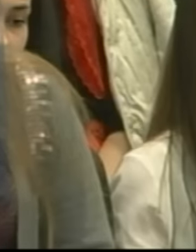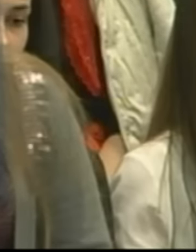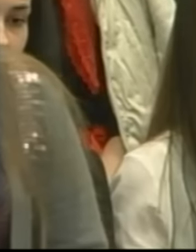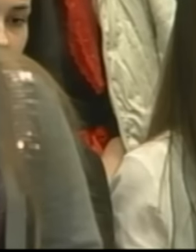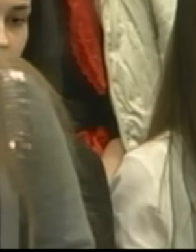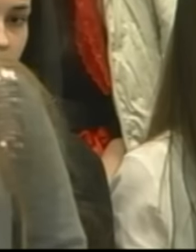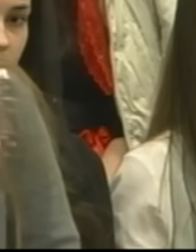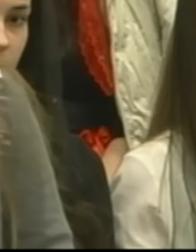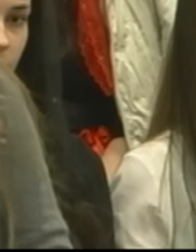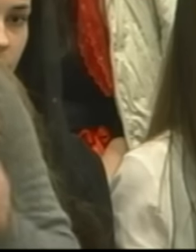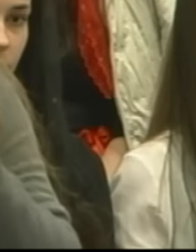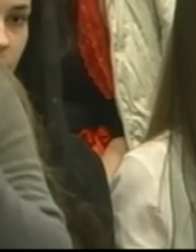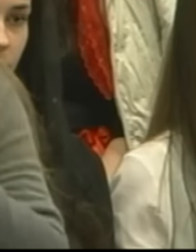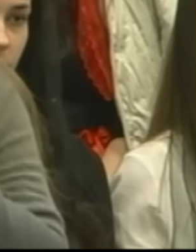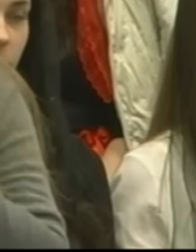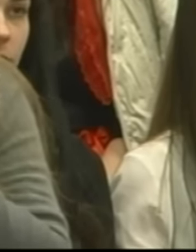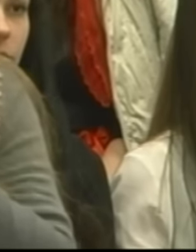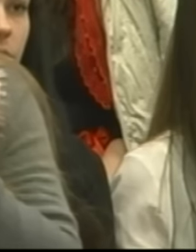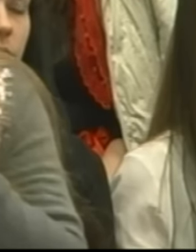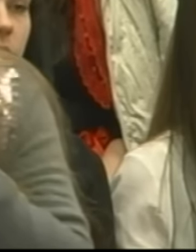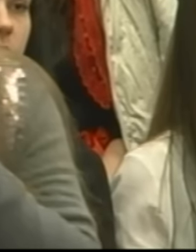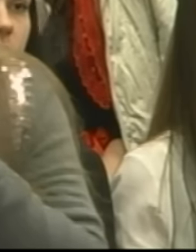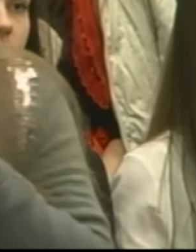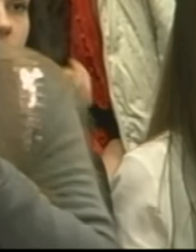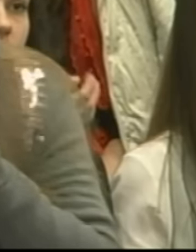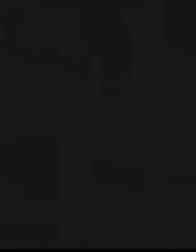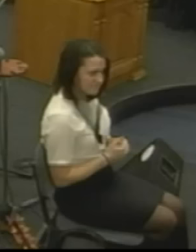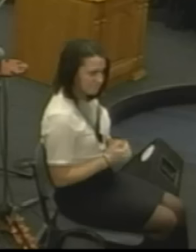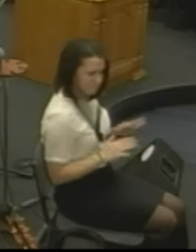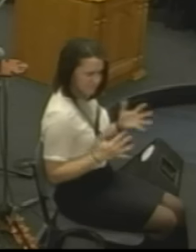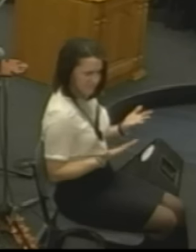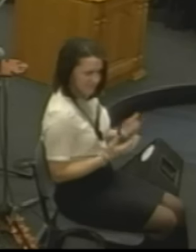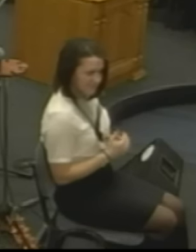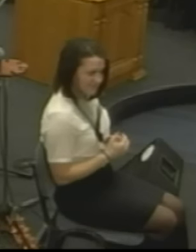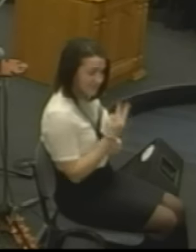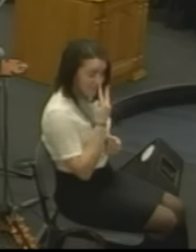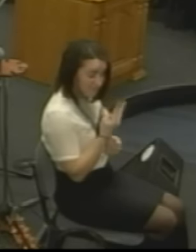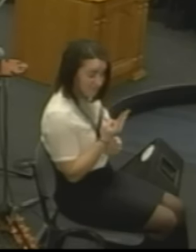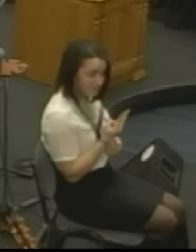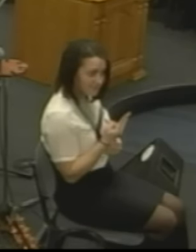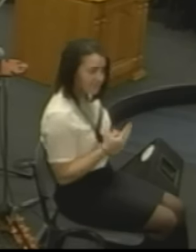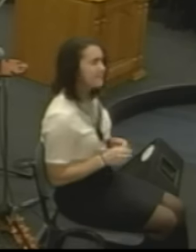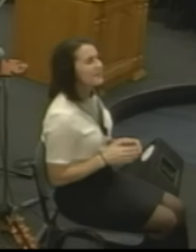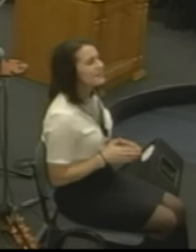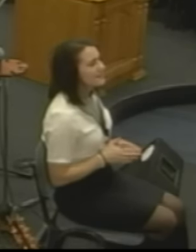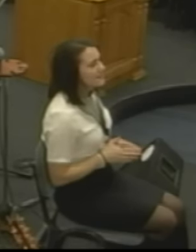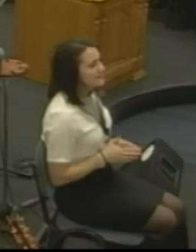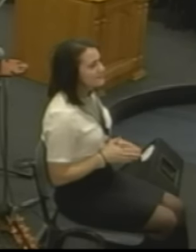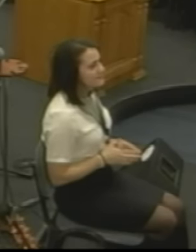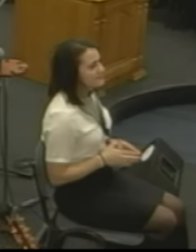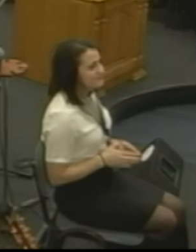Картину странную зрел. Наш старец очень удивился. Увидел он просторный зал, а в